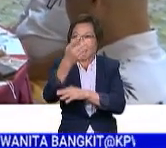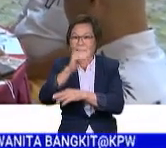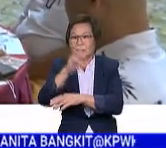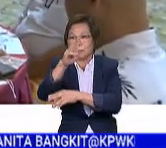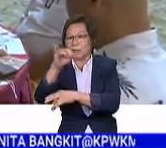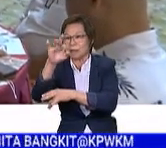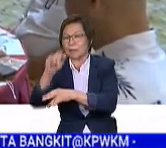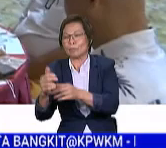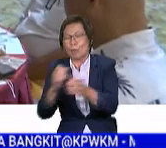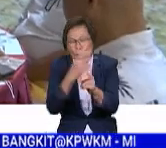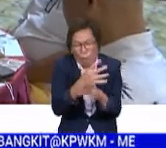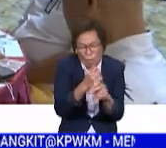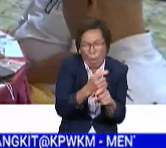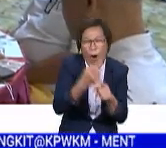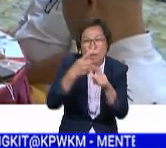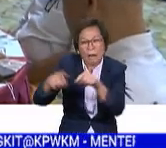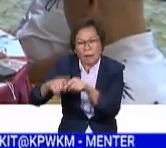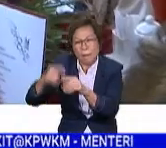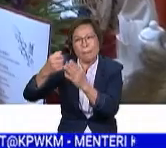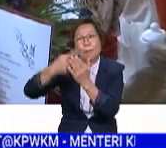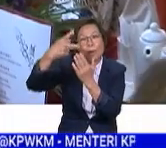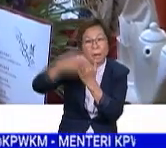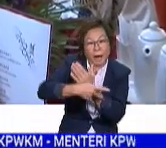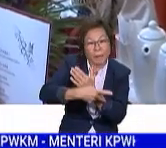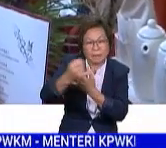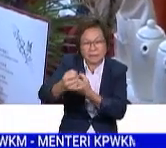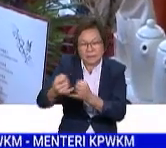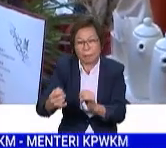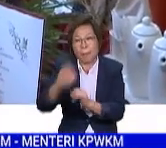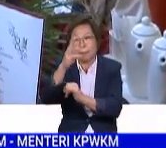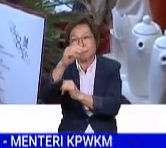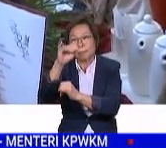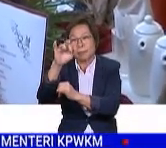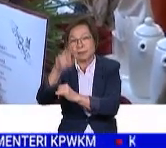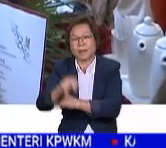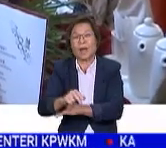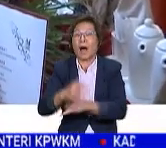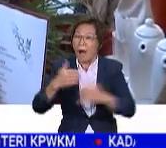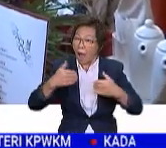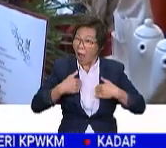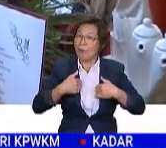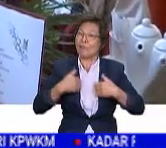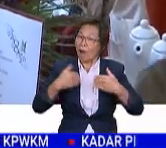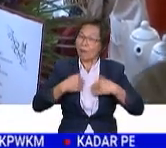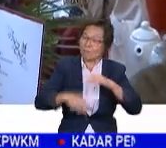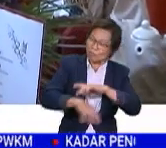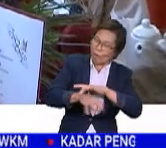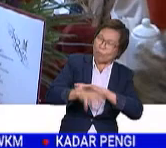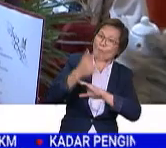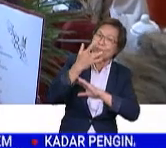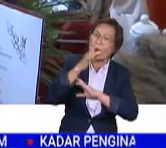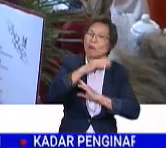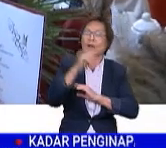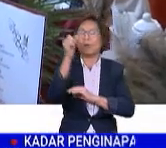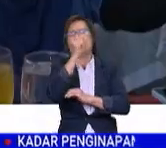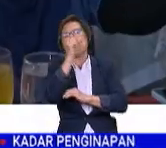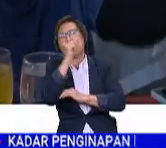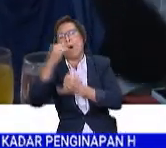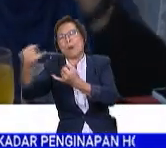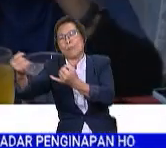terlibat dalam berbagai program jabatan di Miri turut diserikan dengan Hai dicabut dan bertuah dan persembahan oleh artis-artis